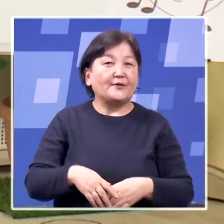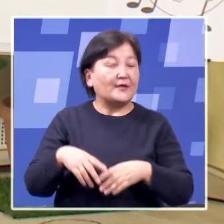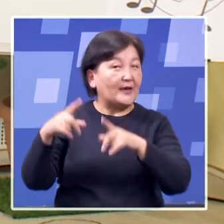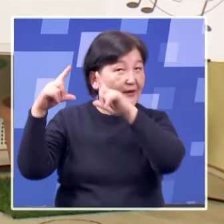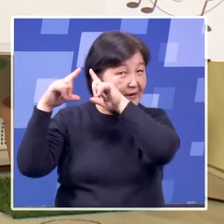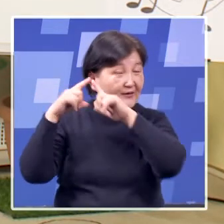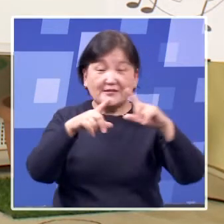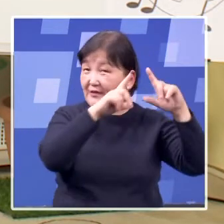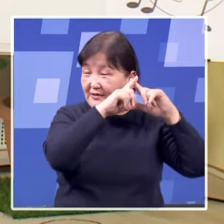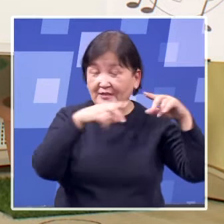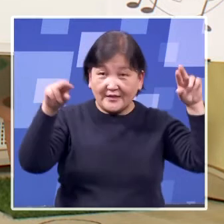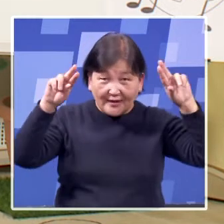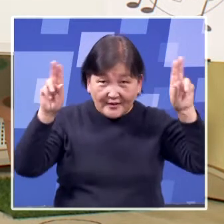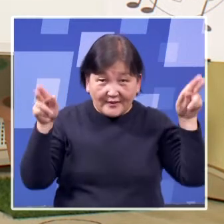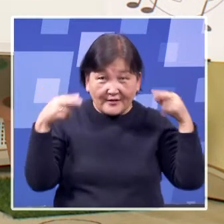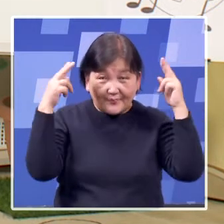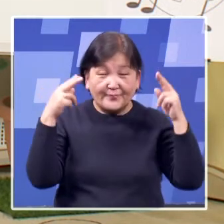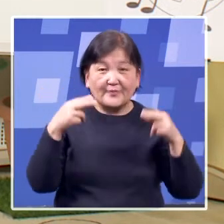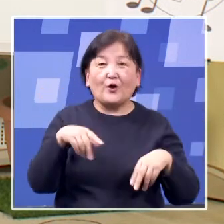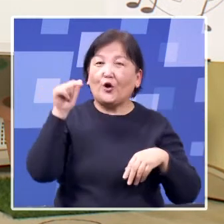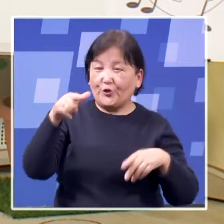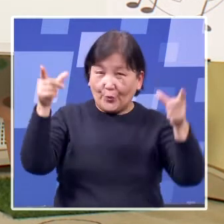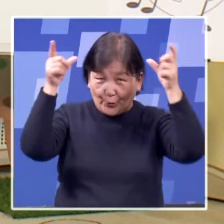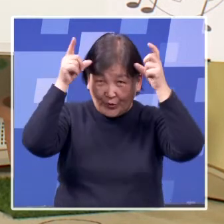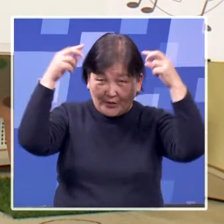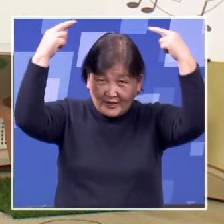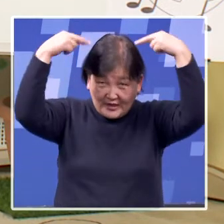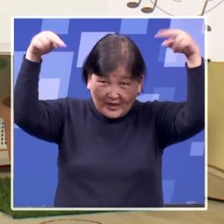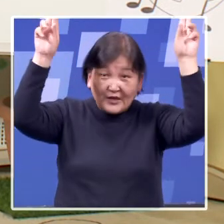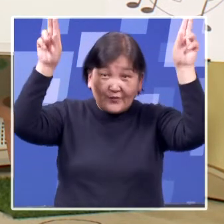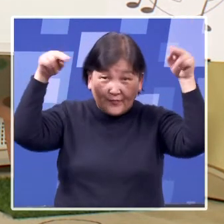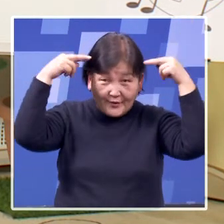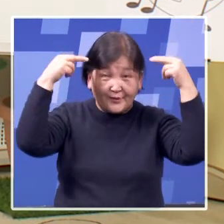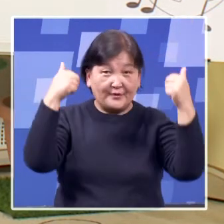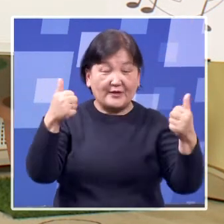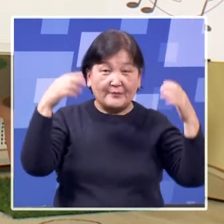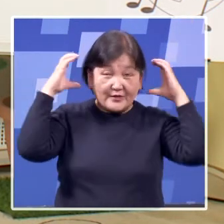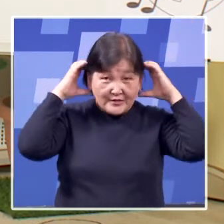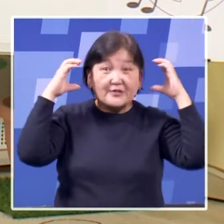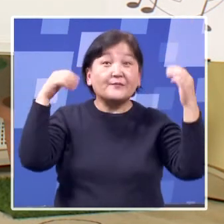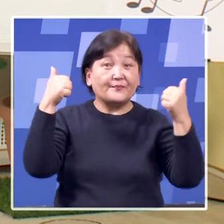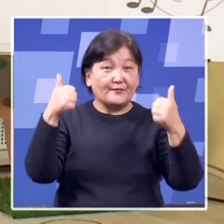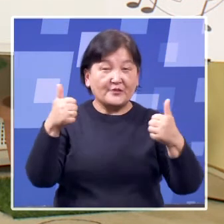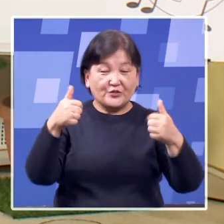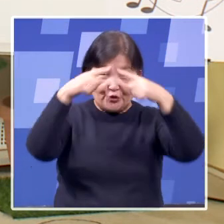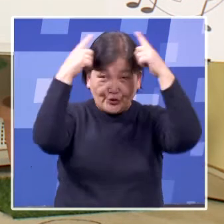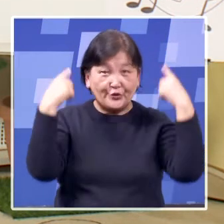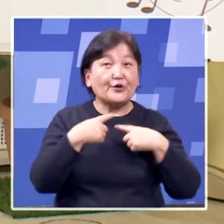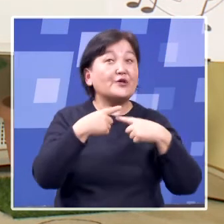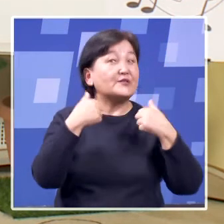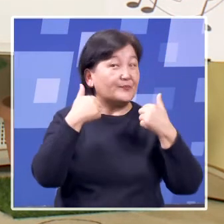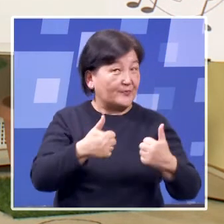одоо үнэний маань чих болсон, ивэр болсон, толгойн хэсэг болсон, бас бие хэсэг нь болсон тийм үү?